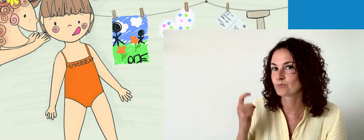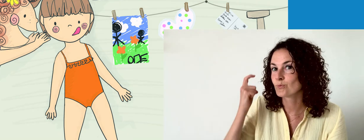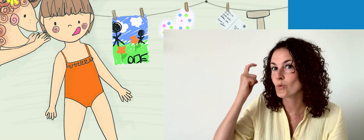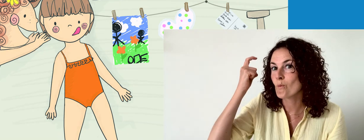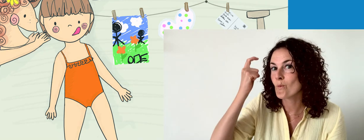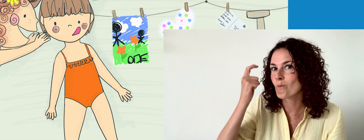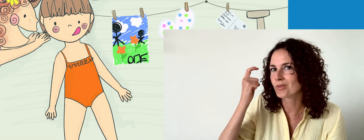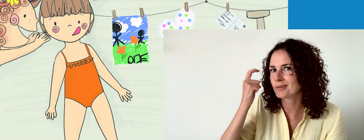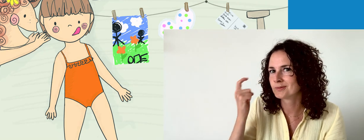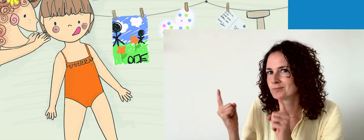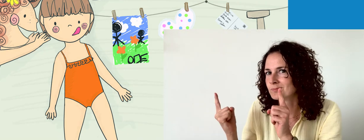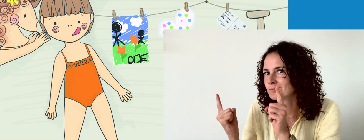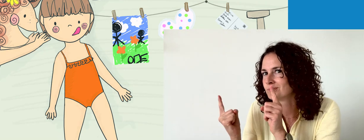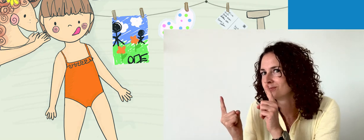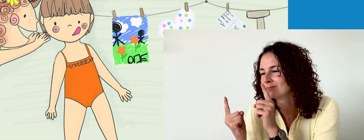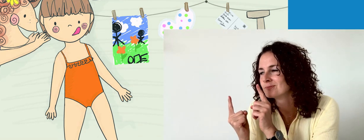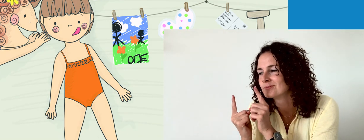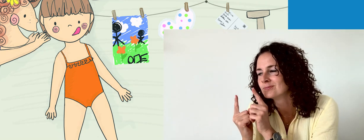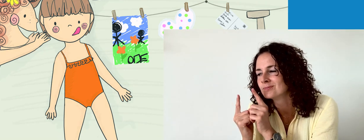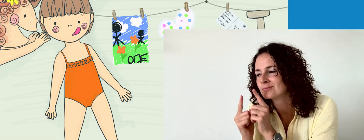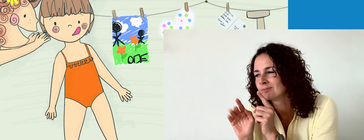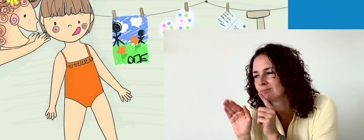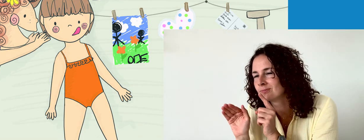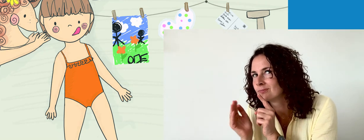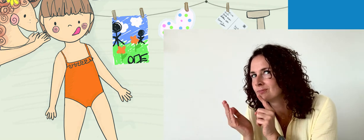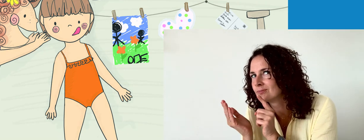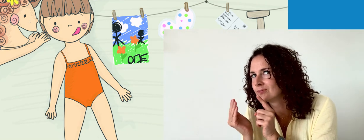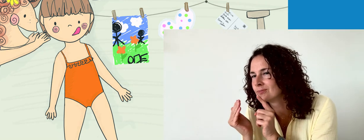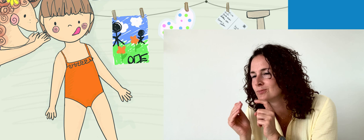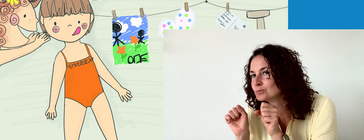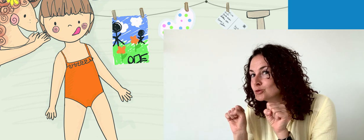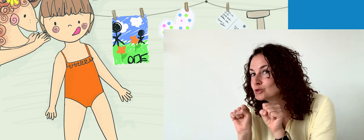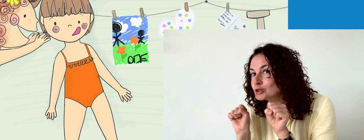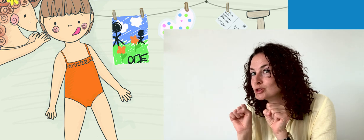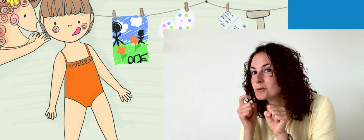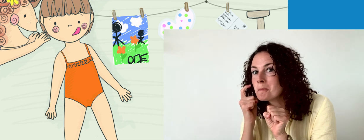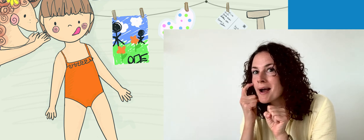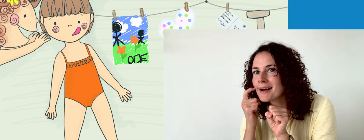Dit wordt de leukste dag van de hele vakantie Wat